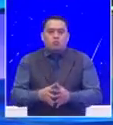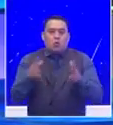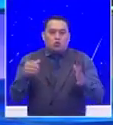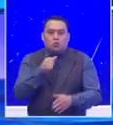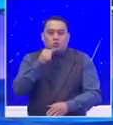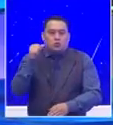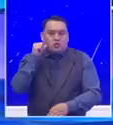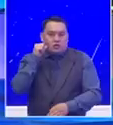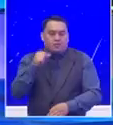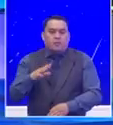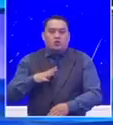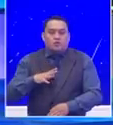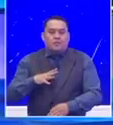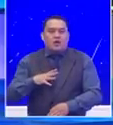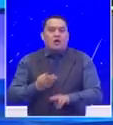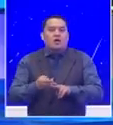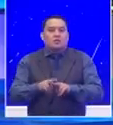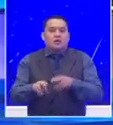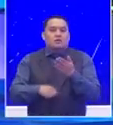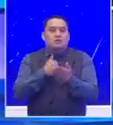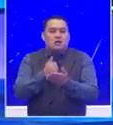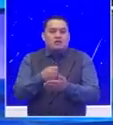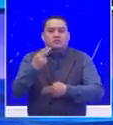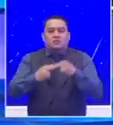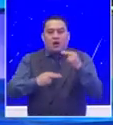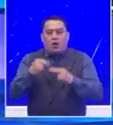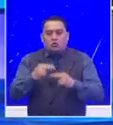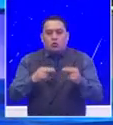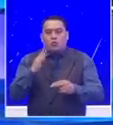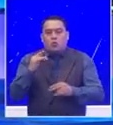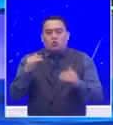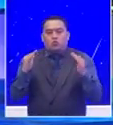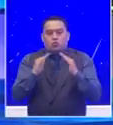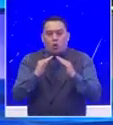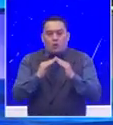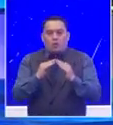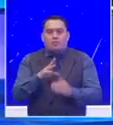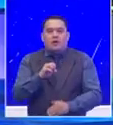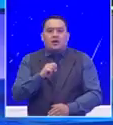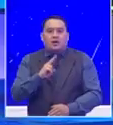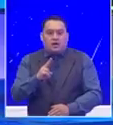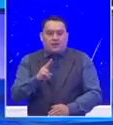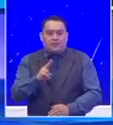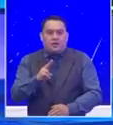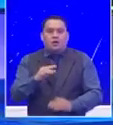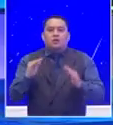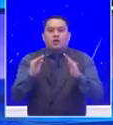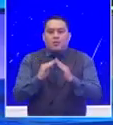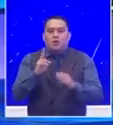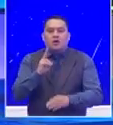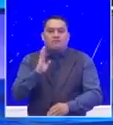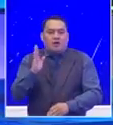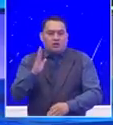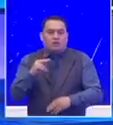по сравнению с 2019. Основными эпицентрами строительства станут коттеджный городок и микрорайон Берлек. Помимо домов и